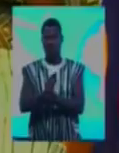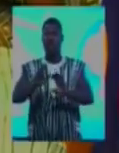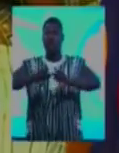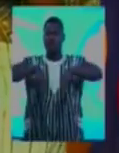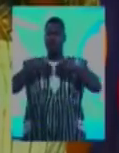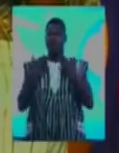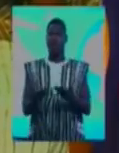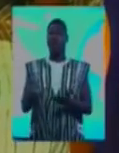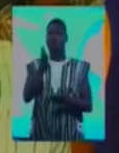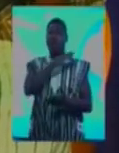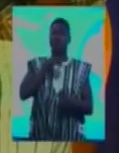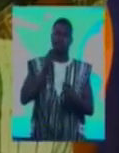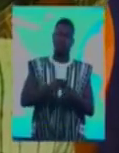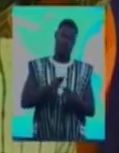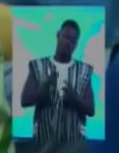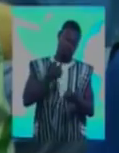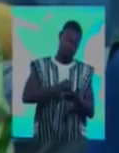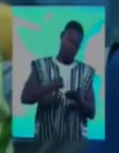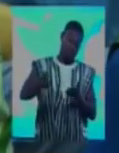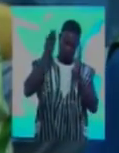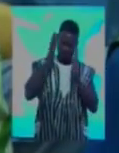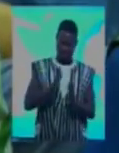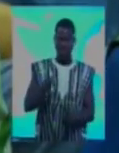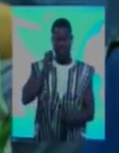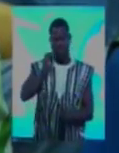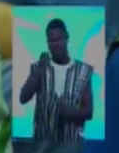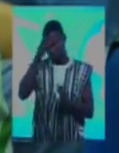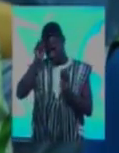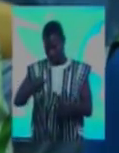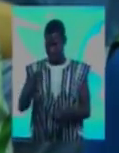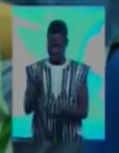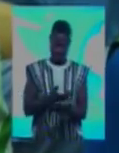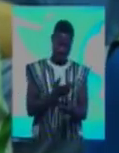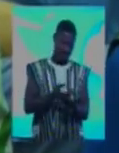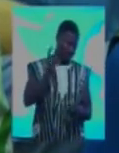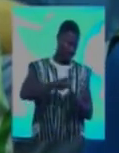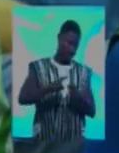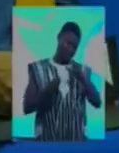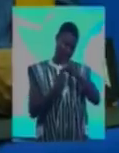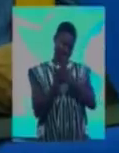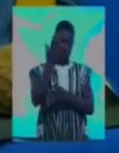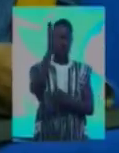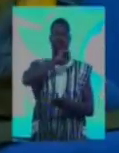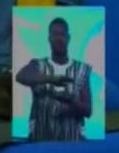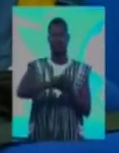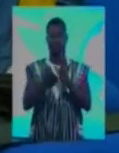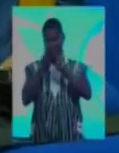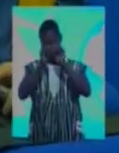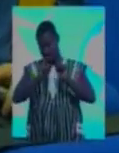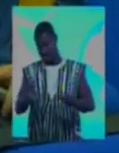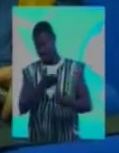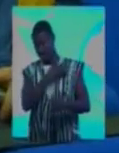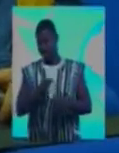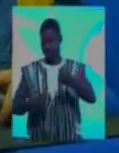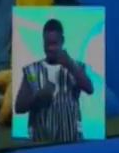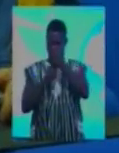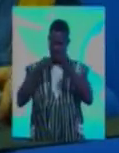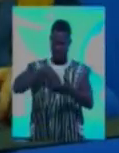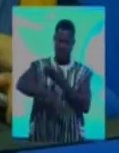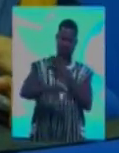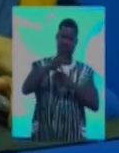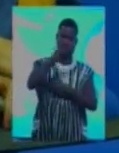Comment les mots des auteurs femmes peuvent-ils contribuer à promouvoir la paix et la sécurité dans le monde?